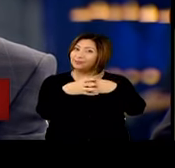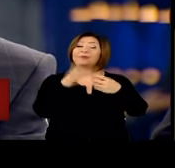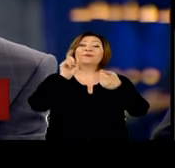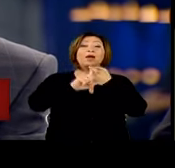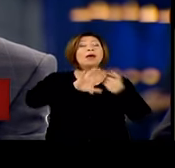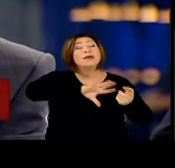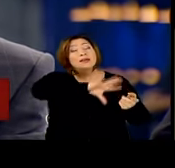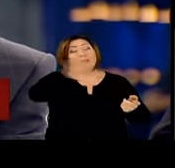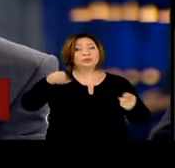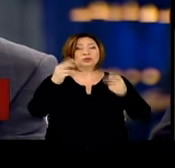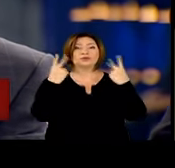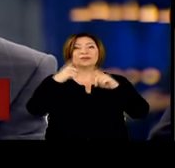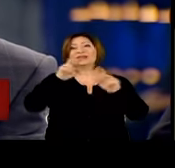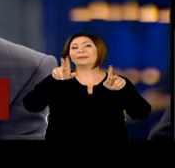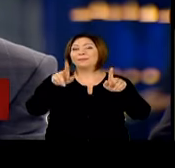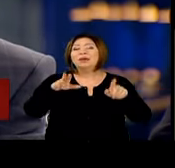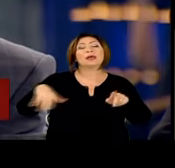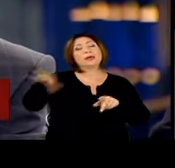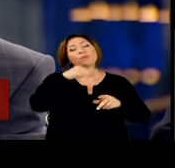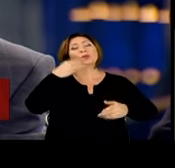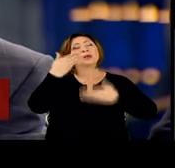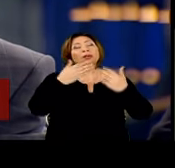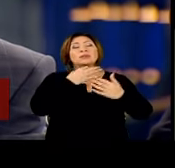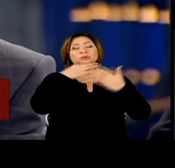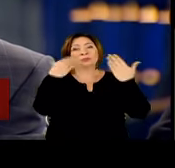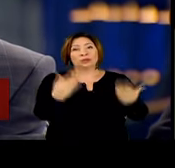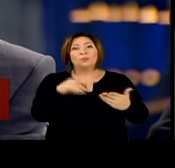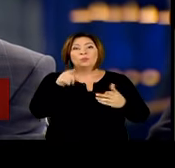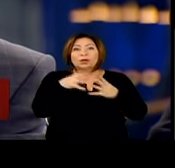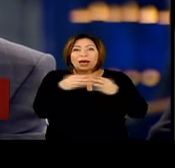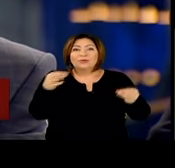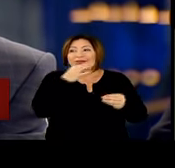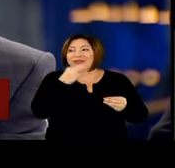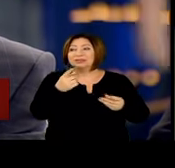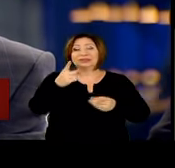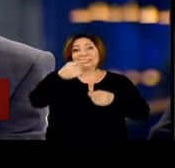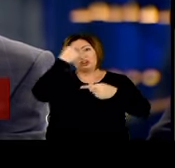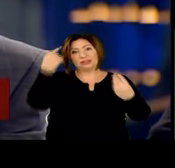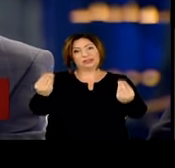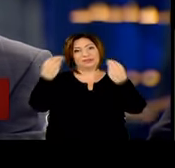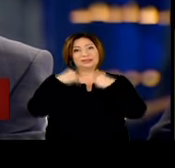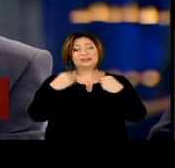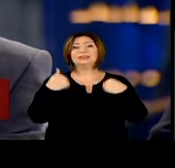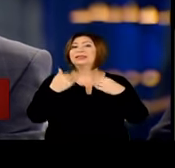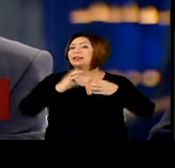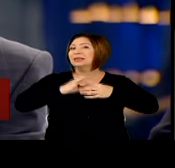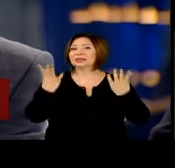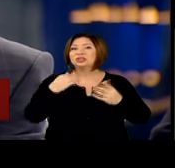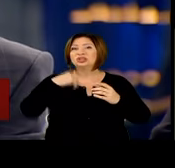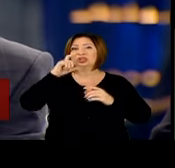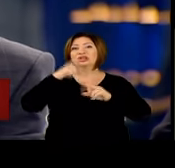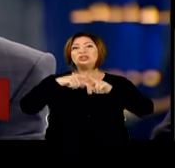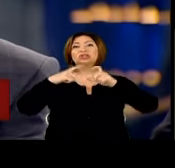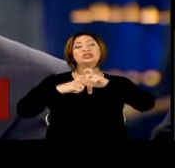kaybolmakta olan kültürlerimizi böyle insanlara anlatmak çok güzel bir şey. Çünkü ben şöyle cağ